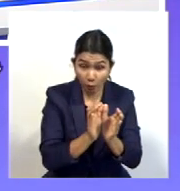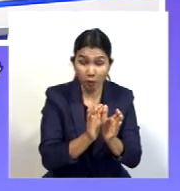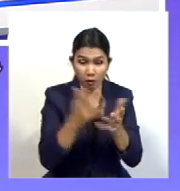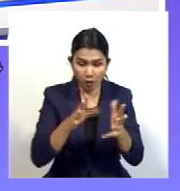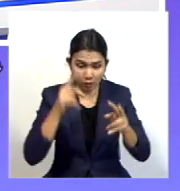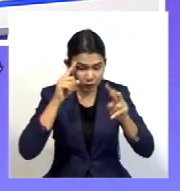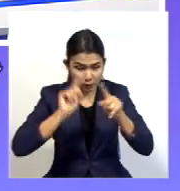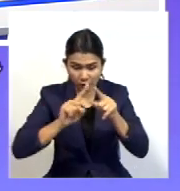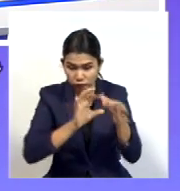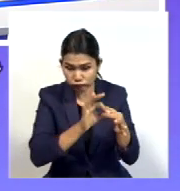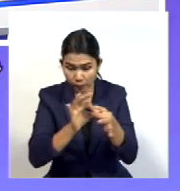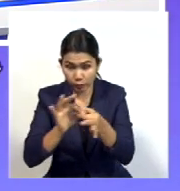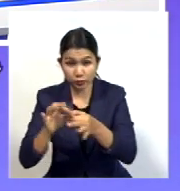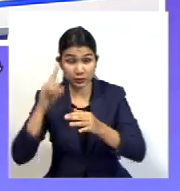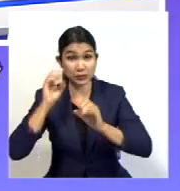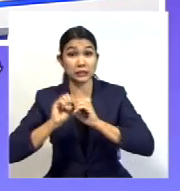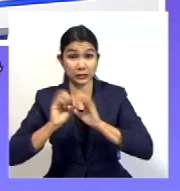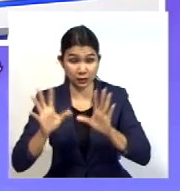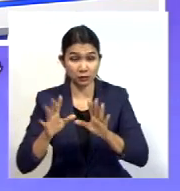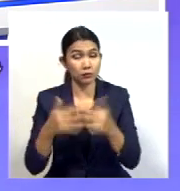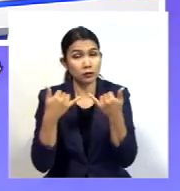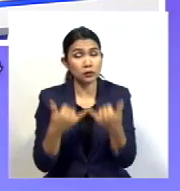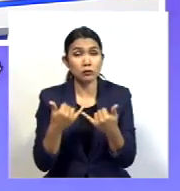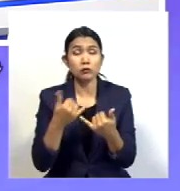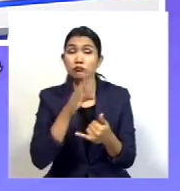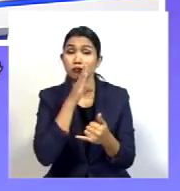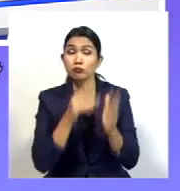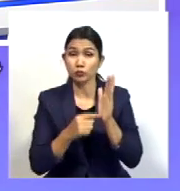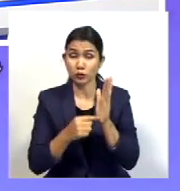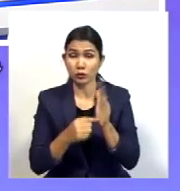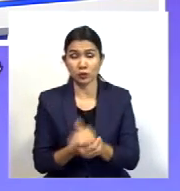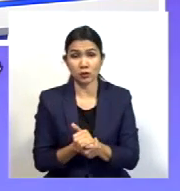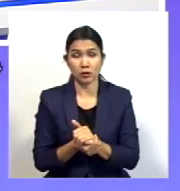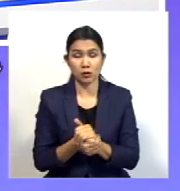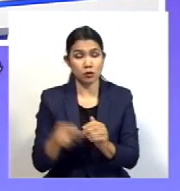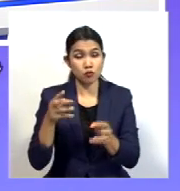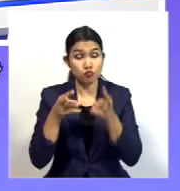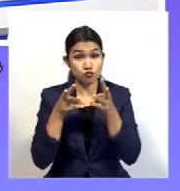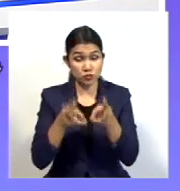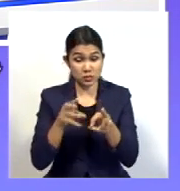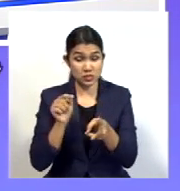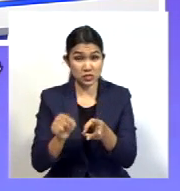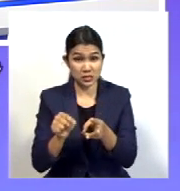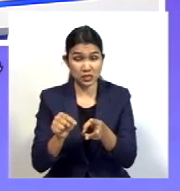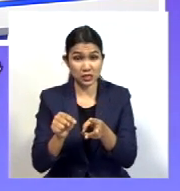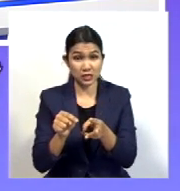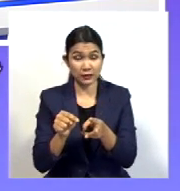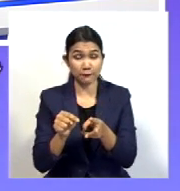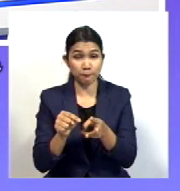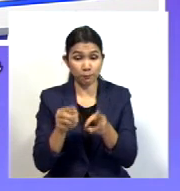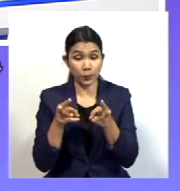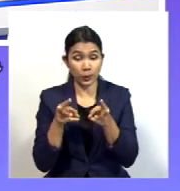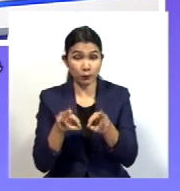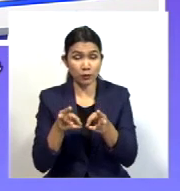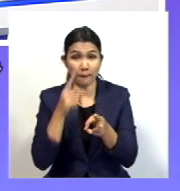ลเนี่ยนะคะถือว่าเป็นการตรวจและอย่างนี้อย่างกรณีนี้เนี่ยค่ะเราใช้วิธีการตรวจซึ่งเป็นวิธี